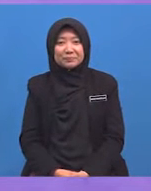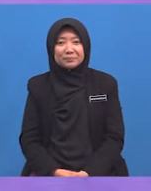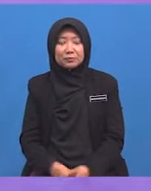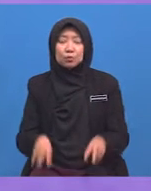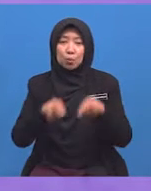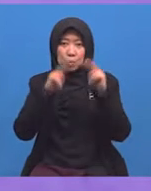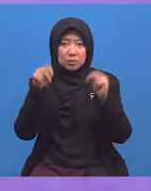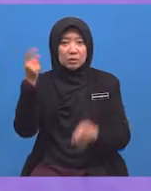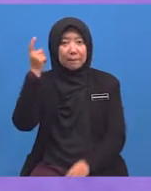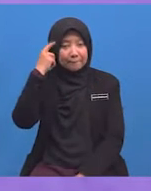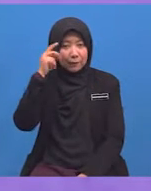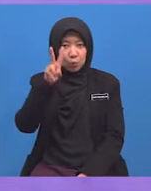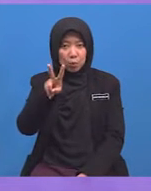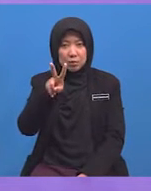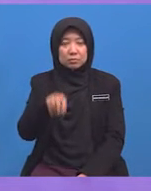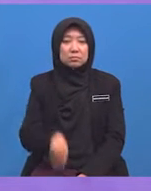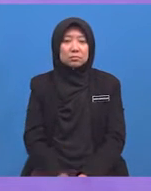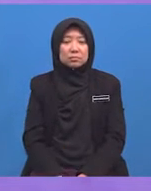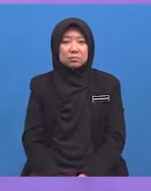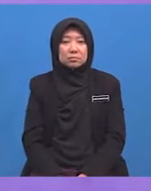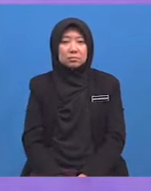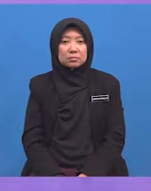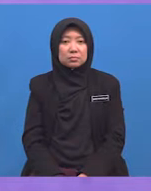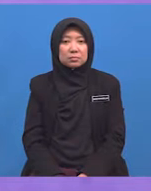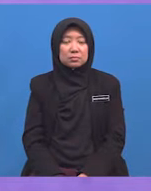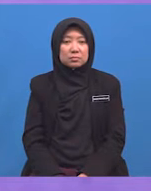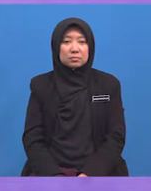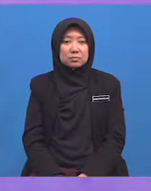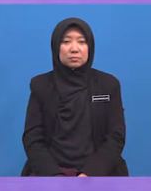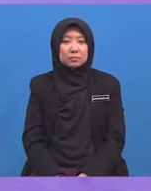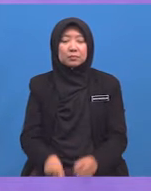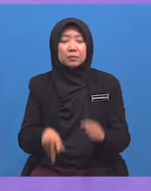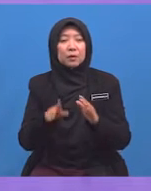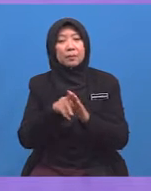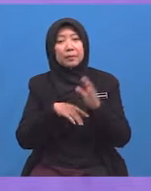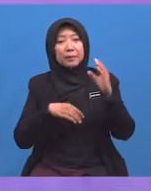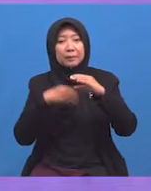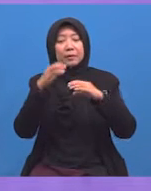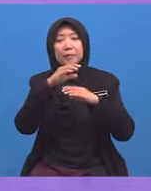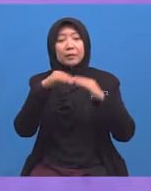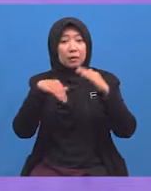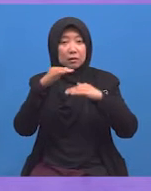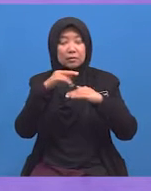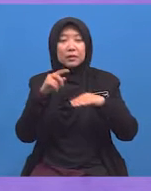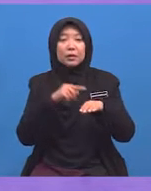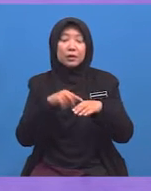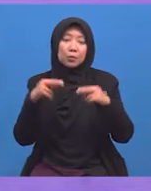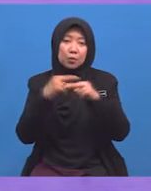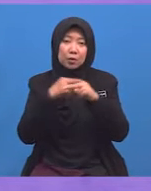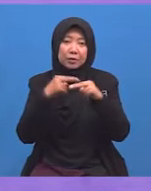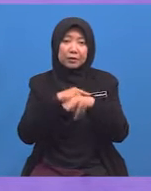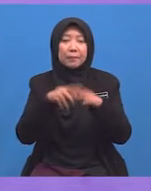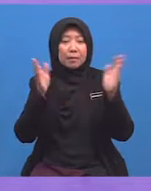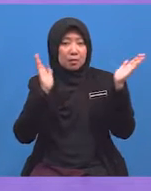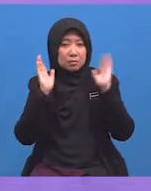Uji minda 2. Penyataan, pembinaan lebuh raya di Malaysia